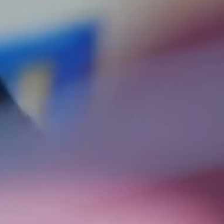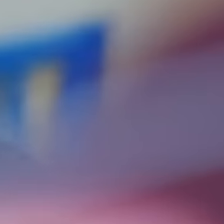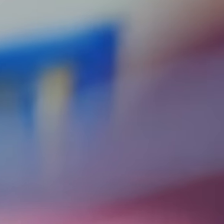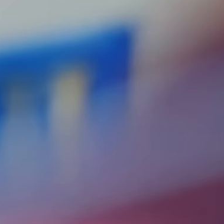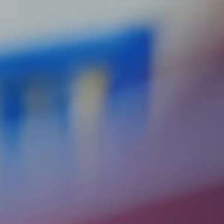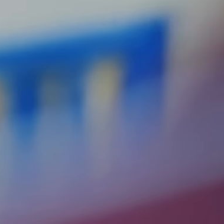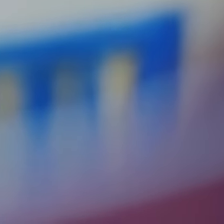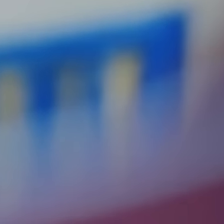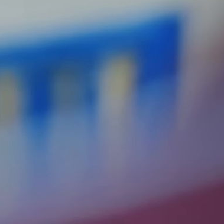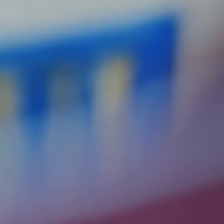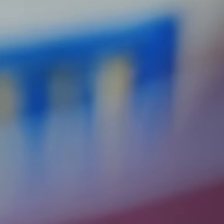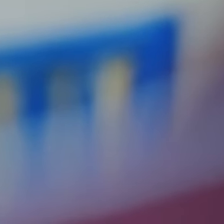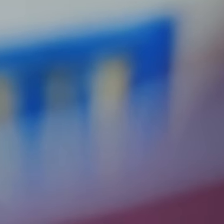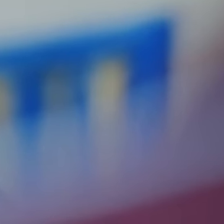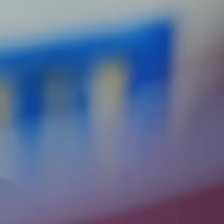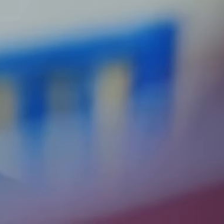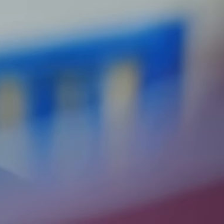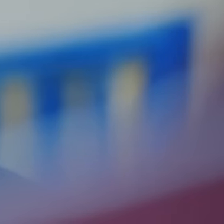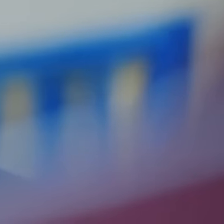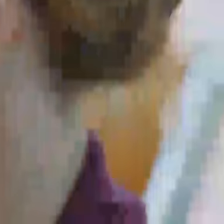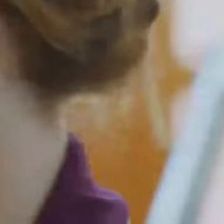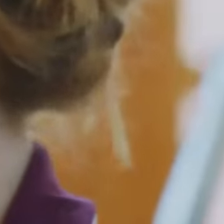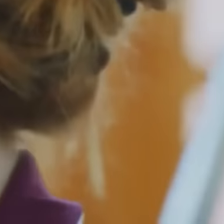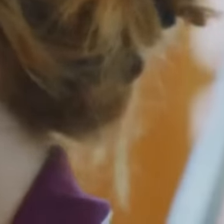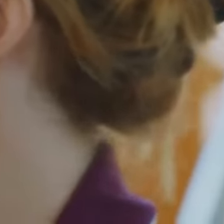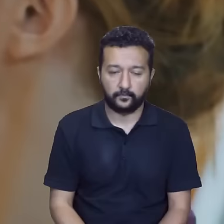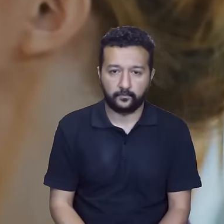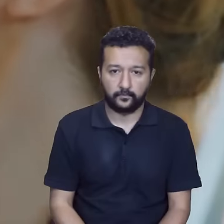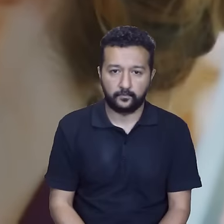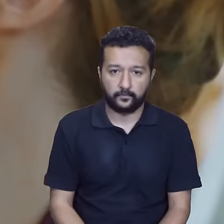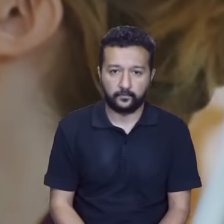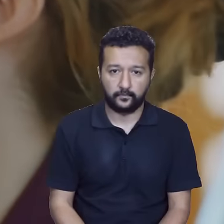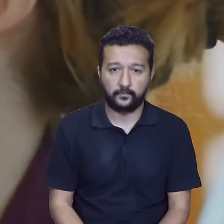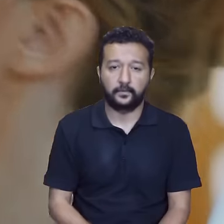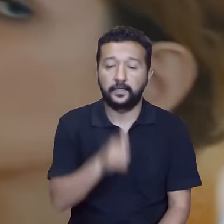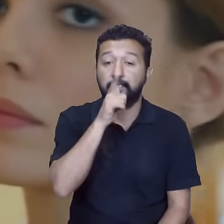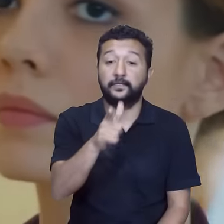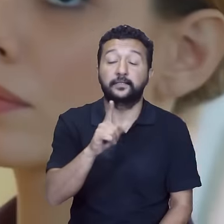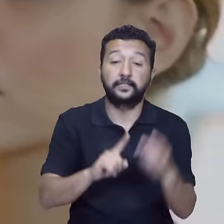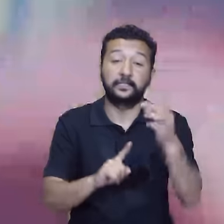boyamış. Devam ediyor. Tarık kapıya kadar küçük adımlarla yürüyüp durdu. Itır.